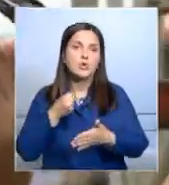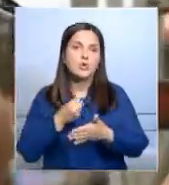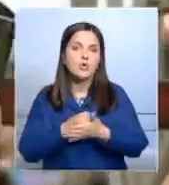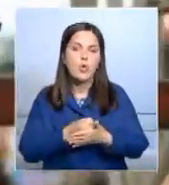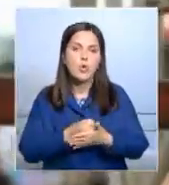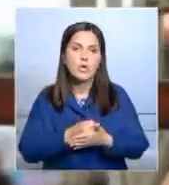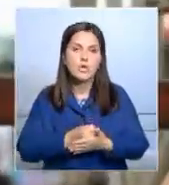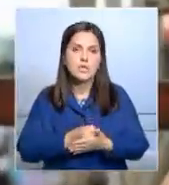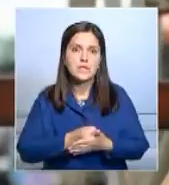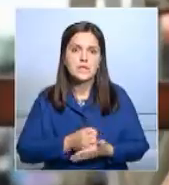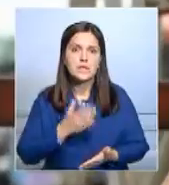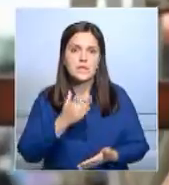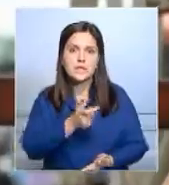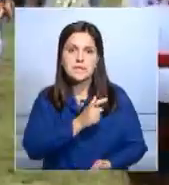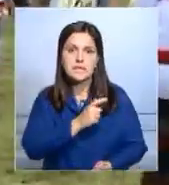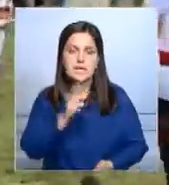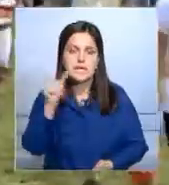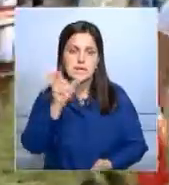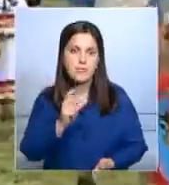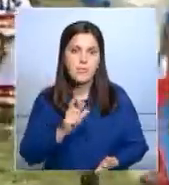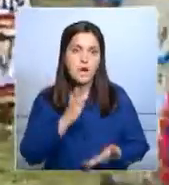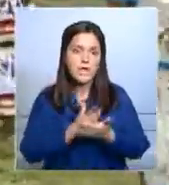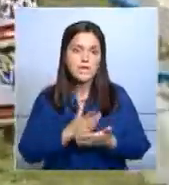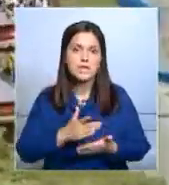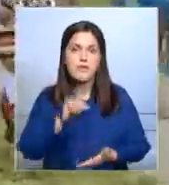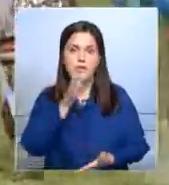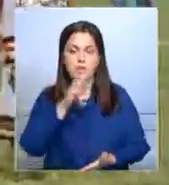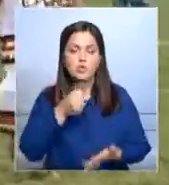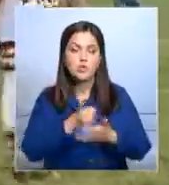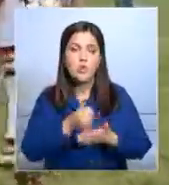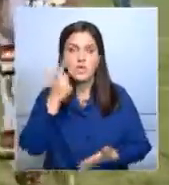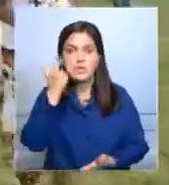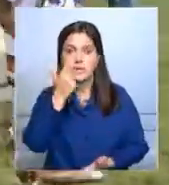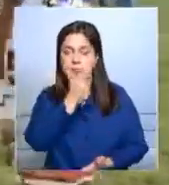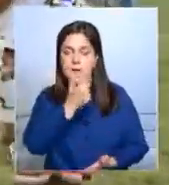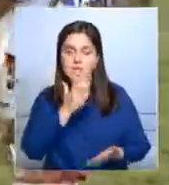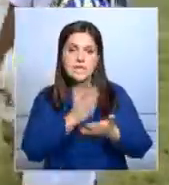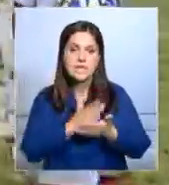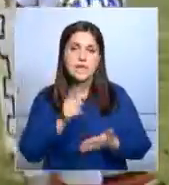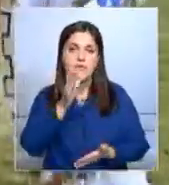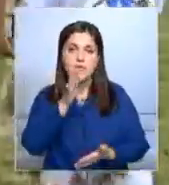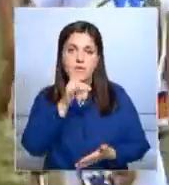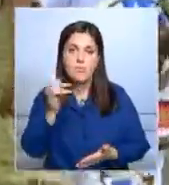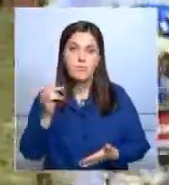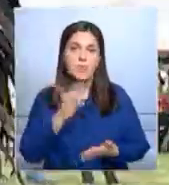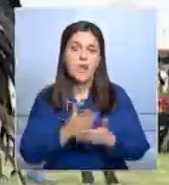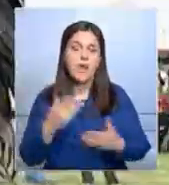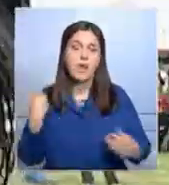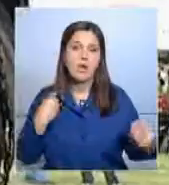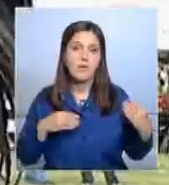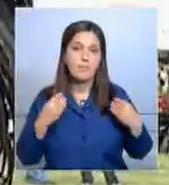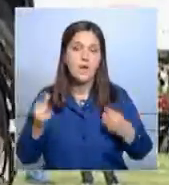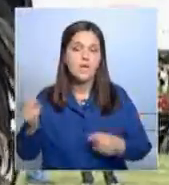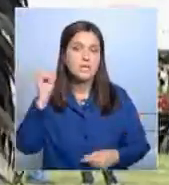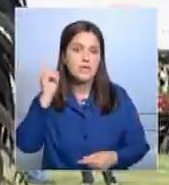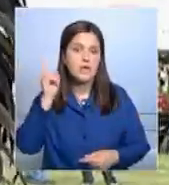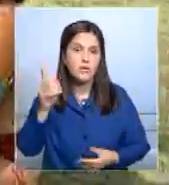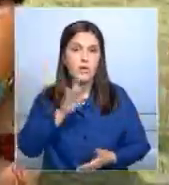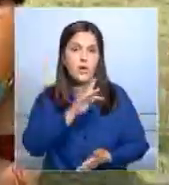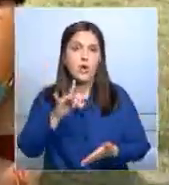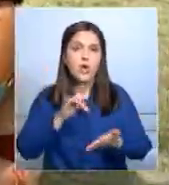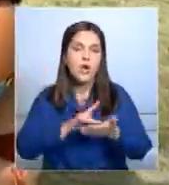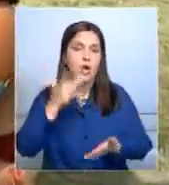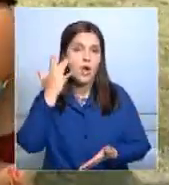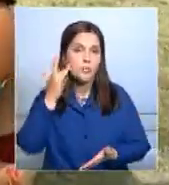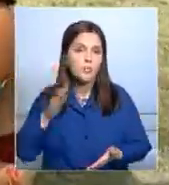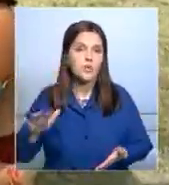эпохи. Желающих было намного больше, но судьи допустили только наряженных. Отмечу, этот город считается одним из древнейших